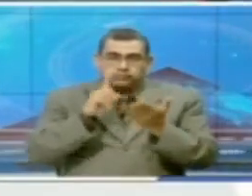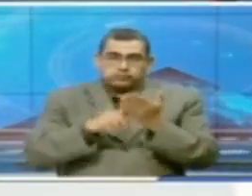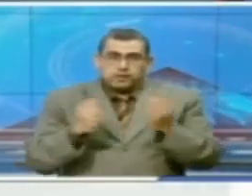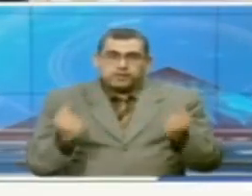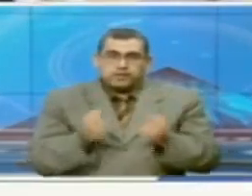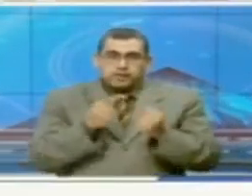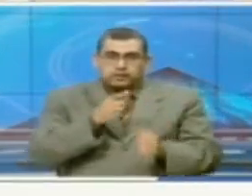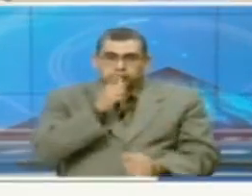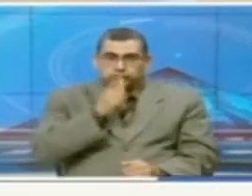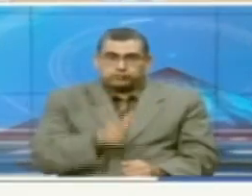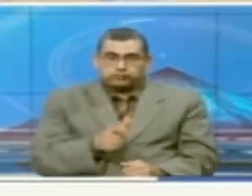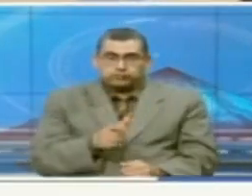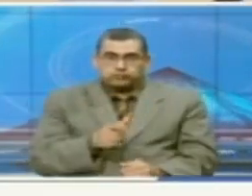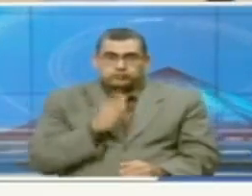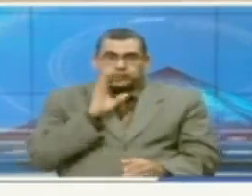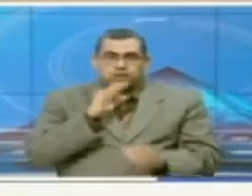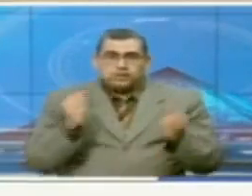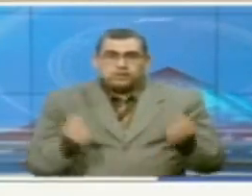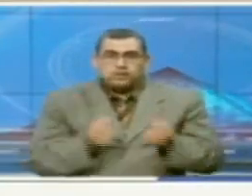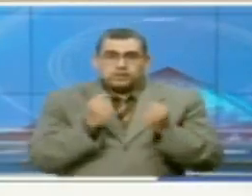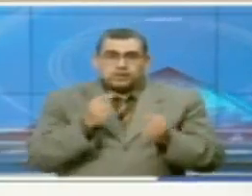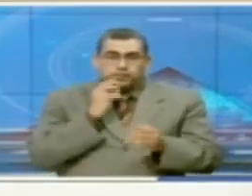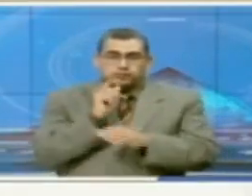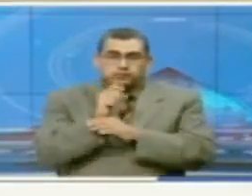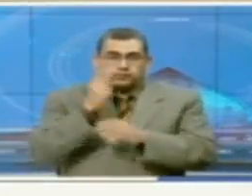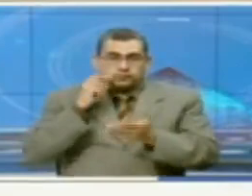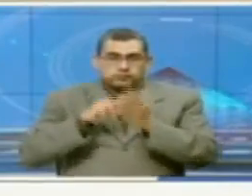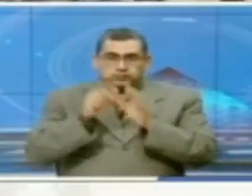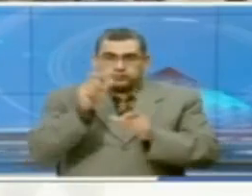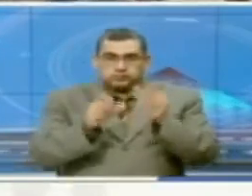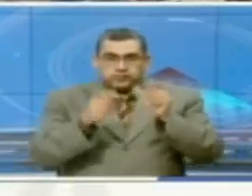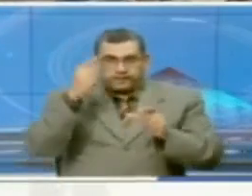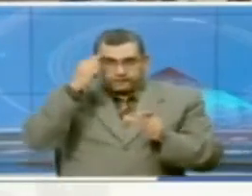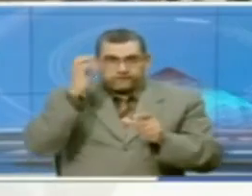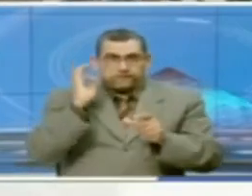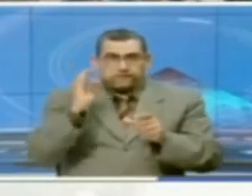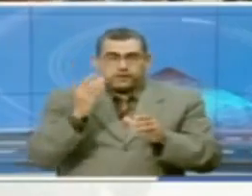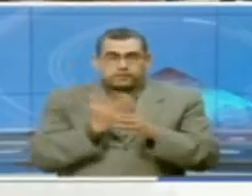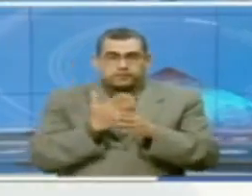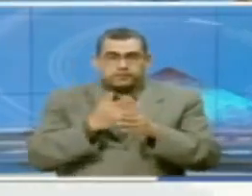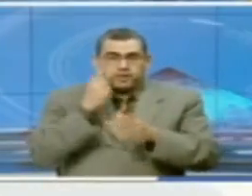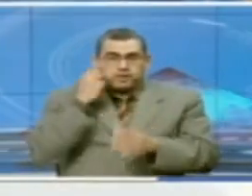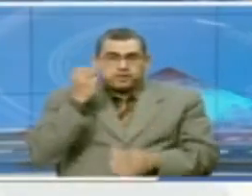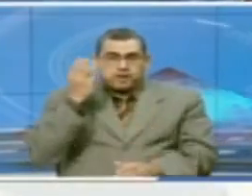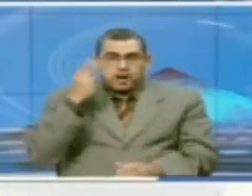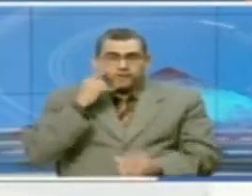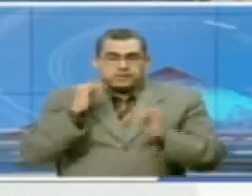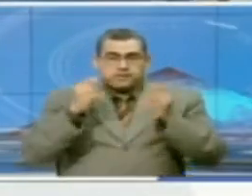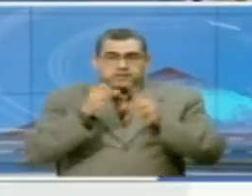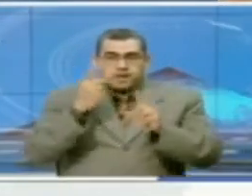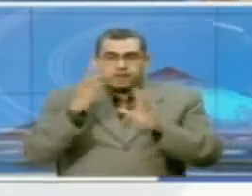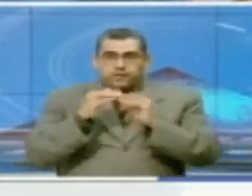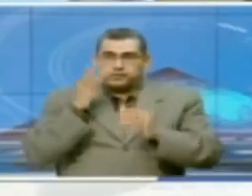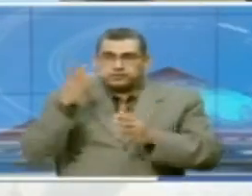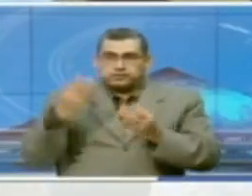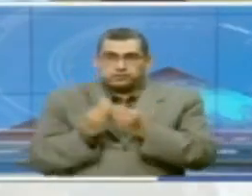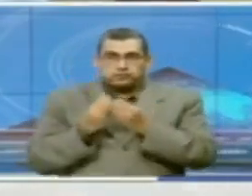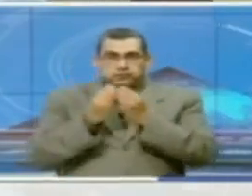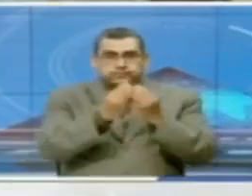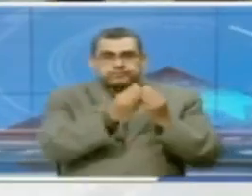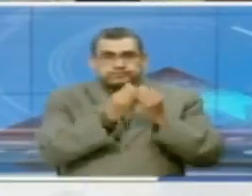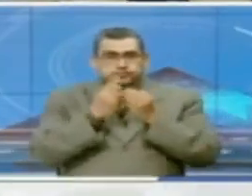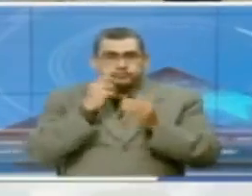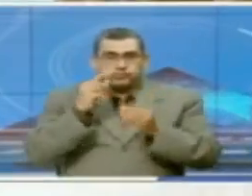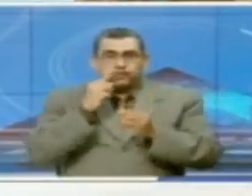التدريبية. لم تخلو الدورات التدريبية من إطلاع الكوادر الأمنية الأفريقية على الجوانب الثقافية والسياحية المصرية من خلال